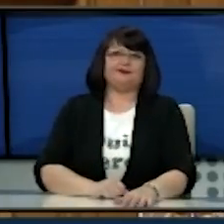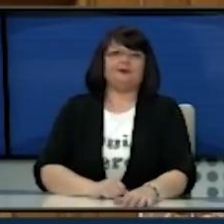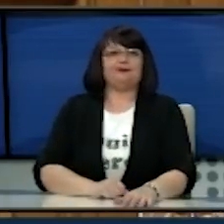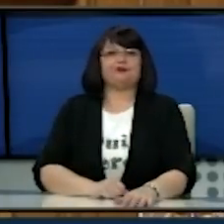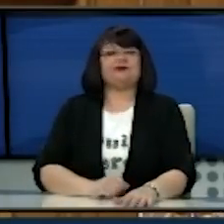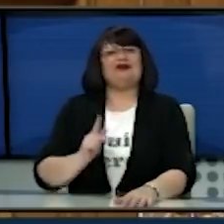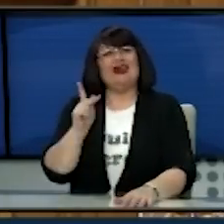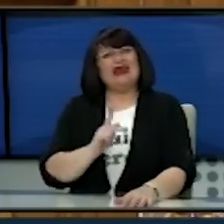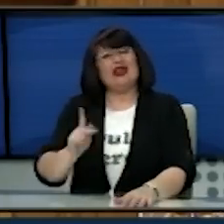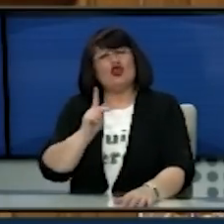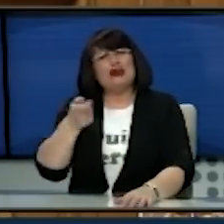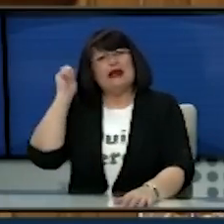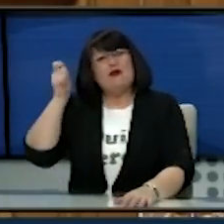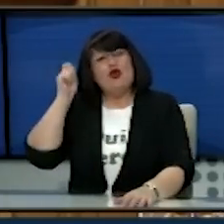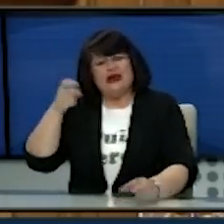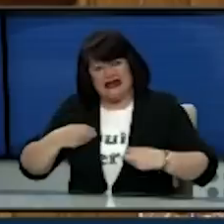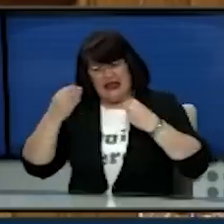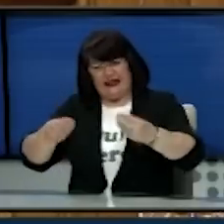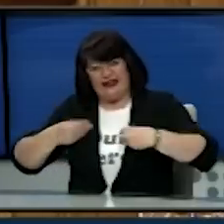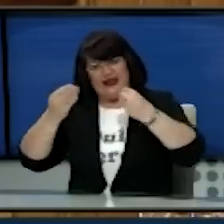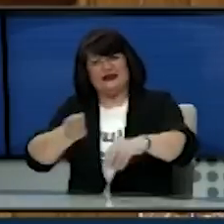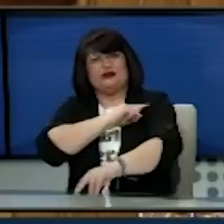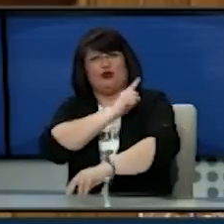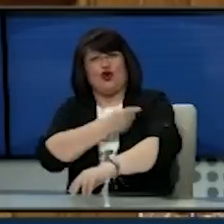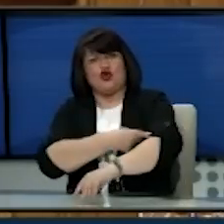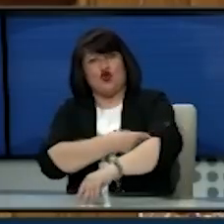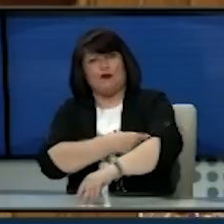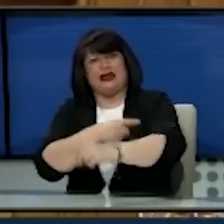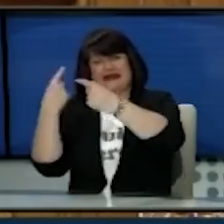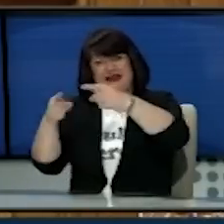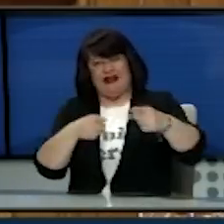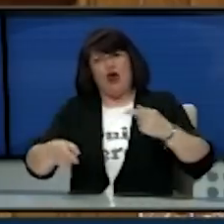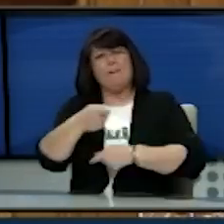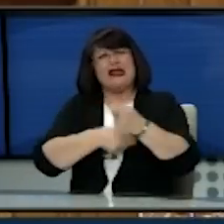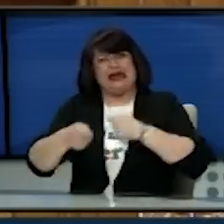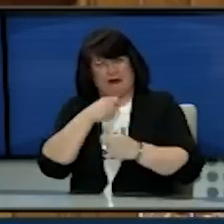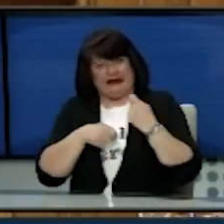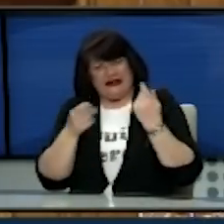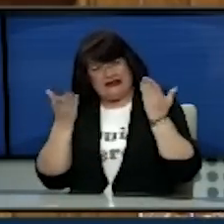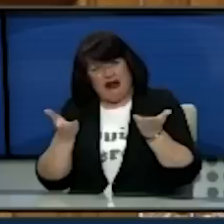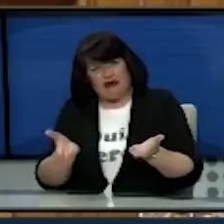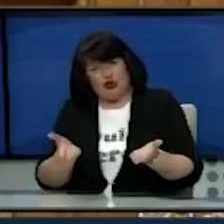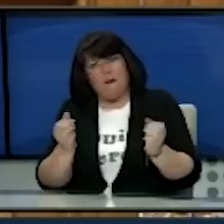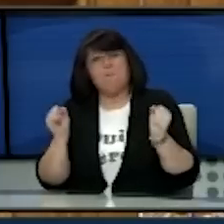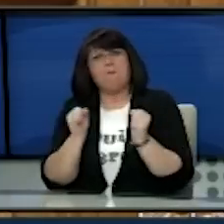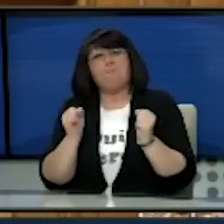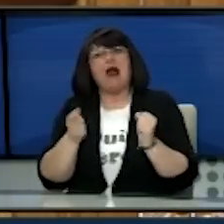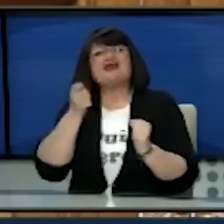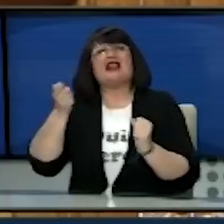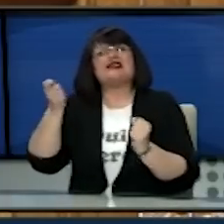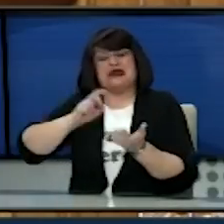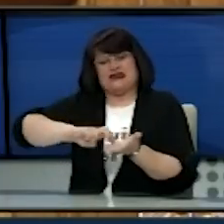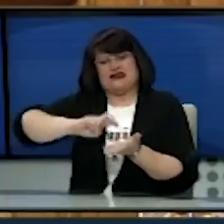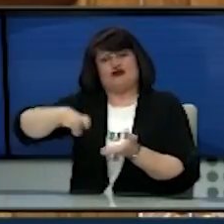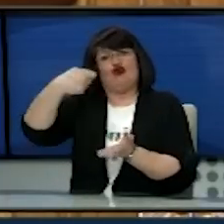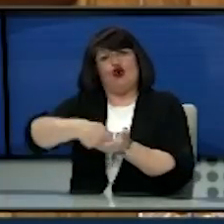ονομάζεται κοινωνική πολιτική τα προνόμια που δίνεται αβέρτα σε διάφορους επιχειρηματίες, το πάγωμα των ασφαλιστικών εισφορών